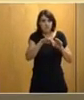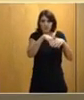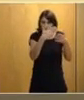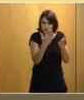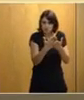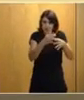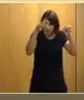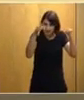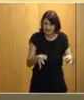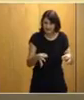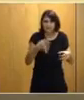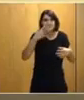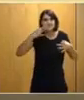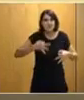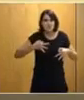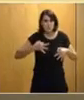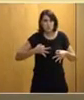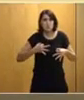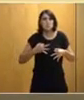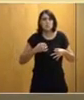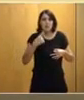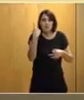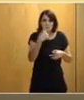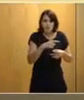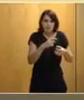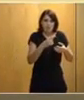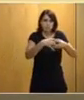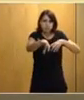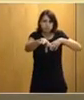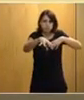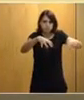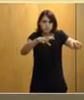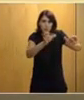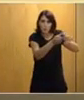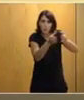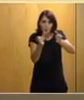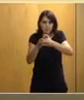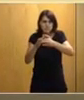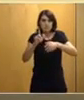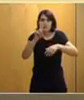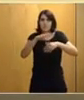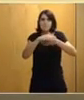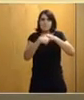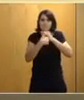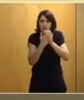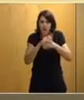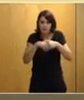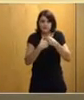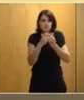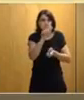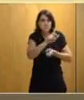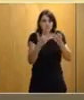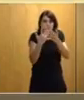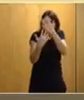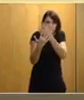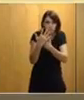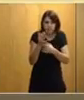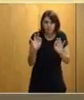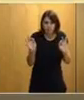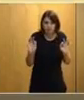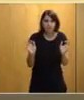segurs. Estan sectoritzades, hi ha rentat freqüent de mans, evitem la barreja entre grups de convivència estable,